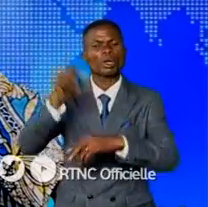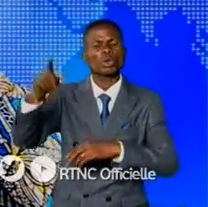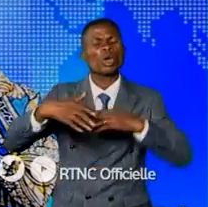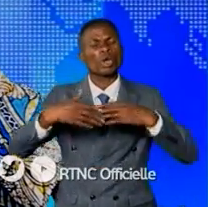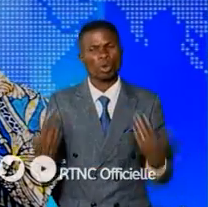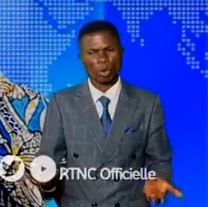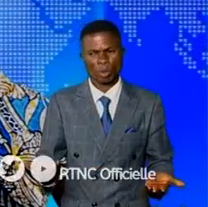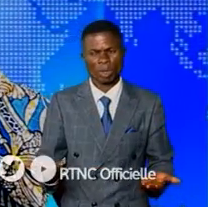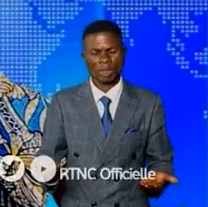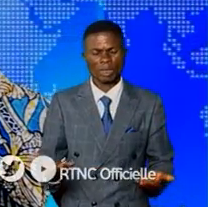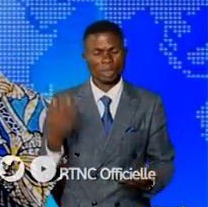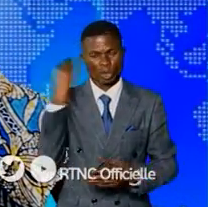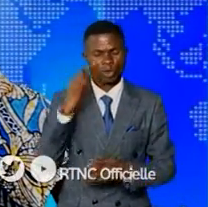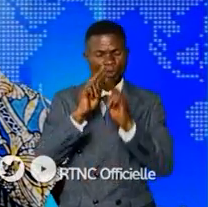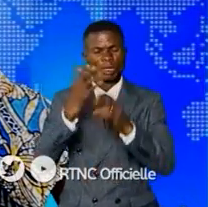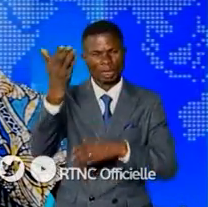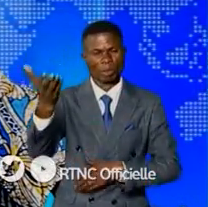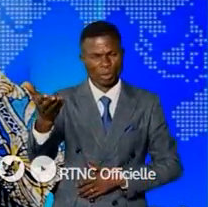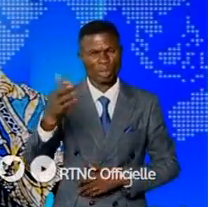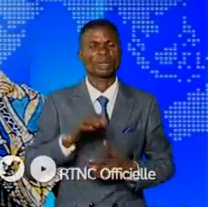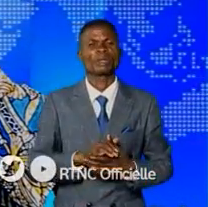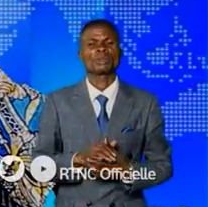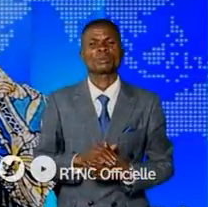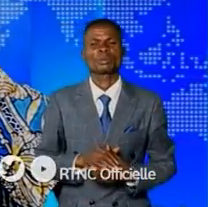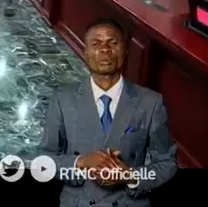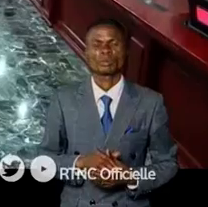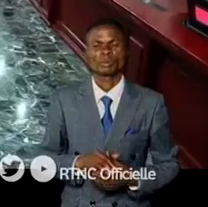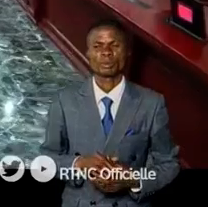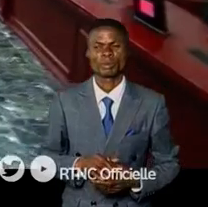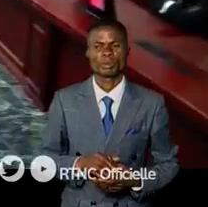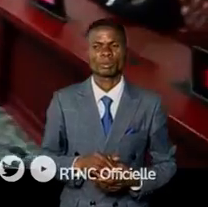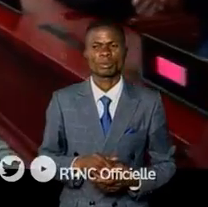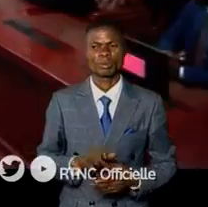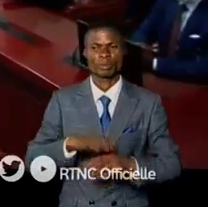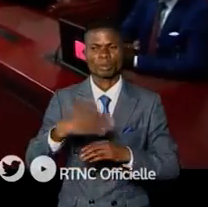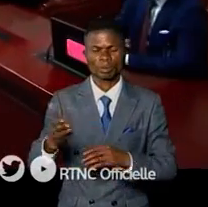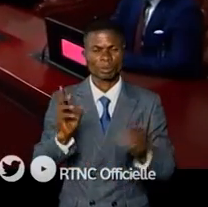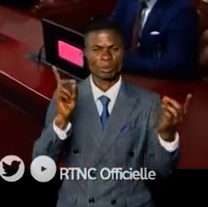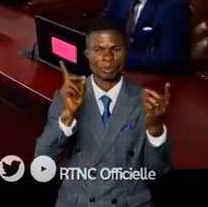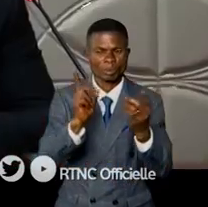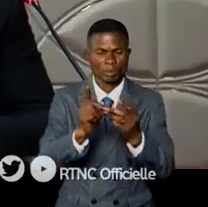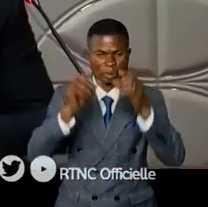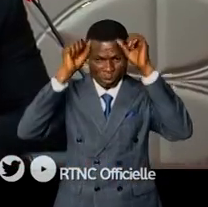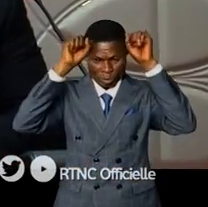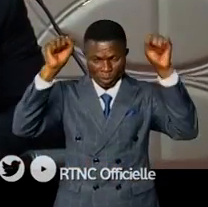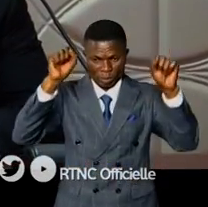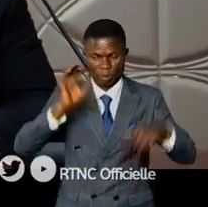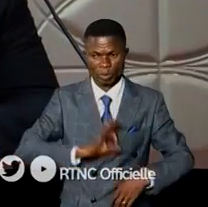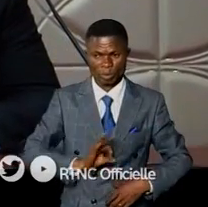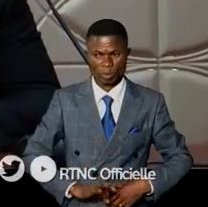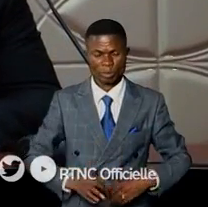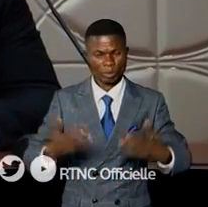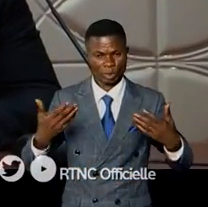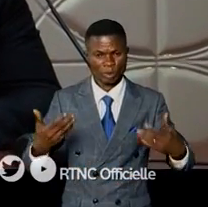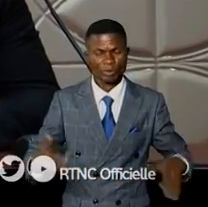bases respectives. Guidi Boalia, reportage. Après avoir rencontré le président de la République et chef de